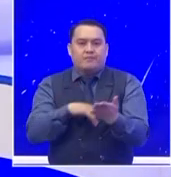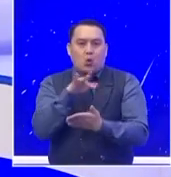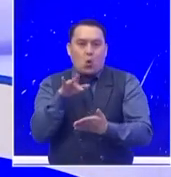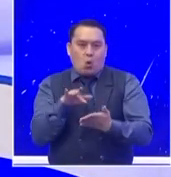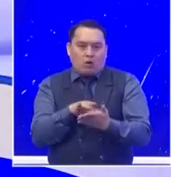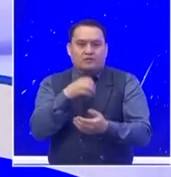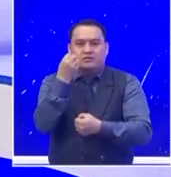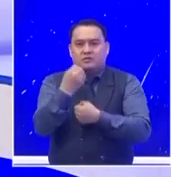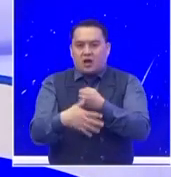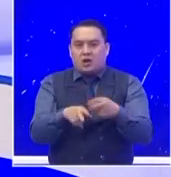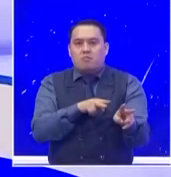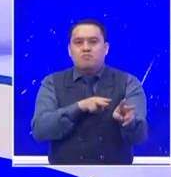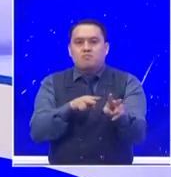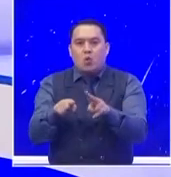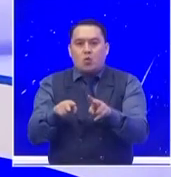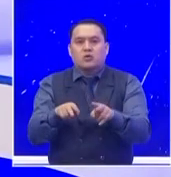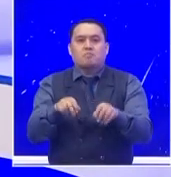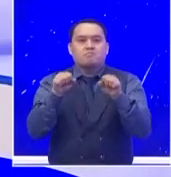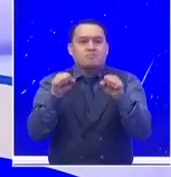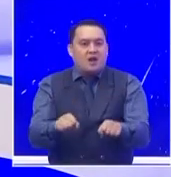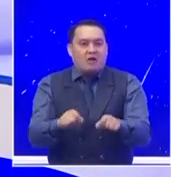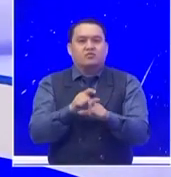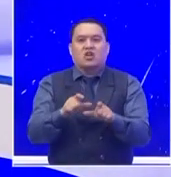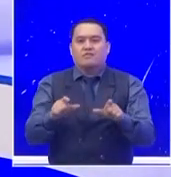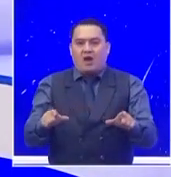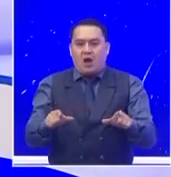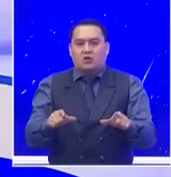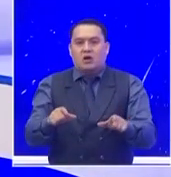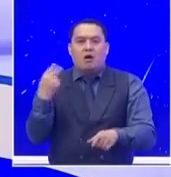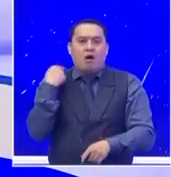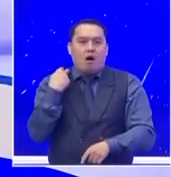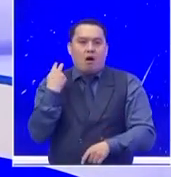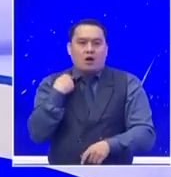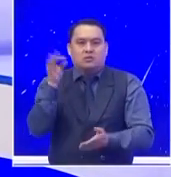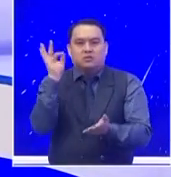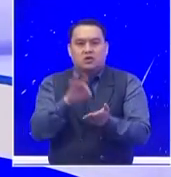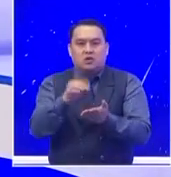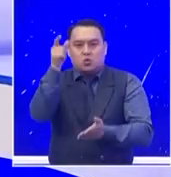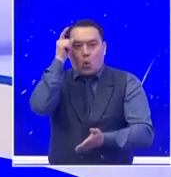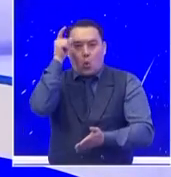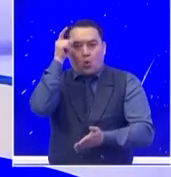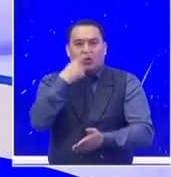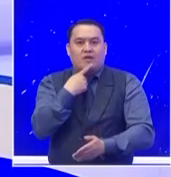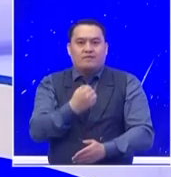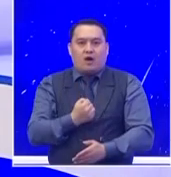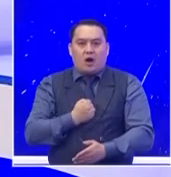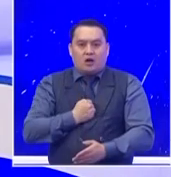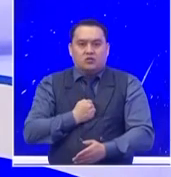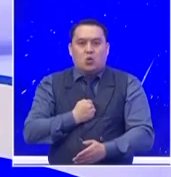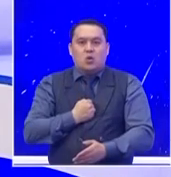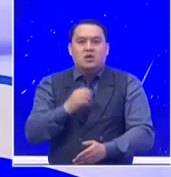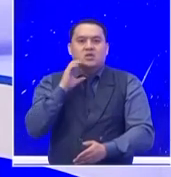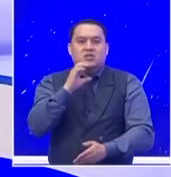Сирийского центра мониторинга за соблюдением прав человека, базирующегося в Великобритании, целью турецких сил стал военный конвой